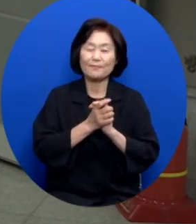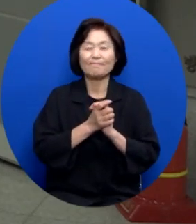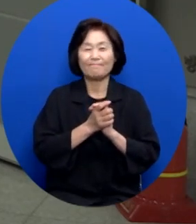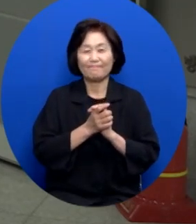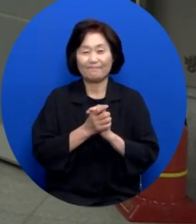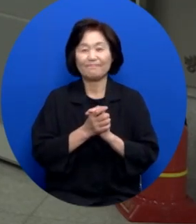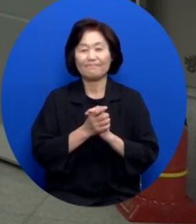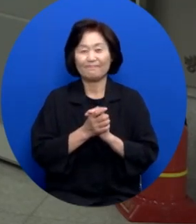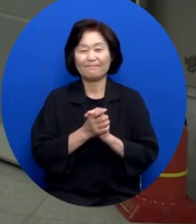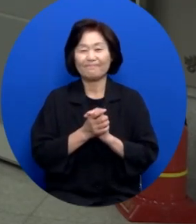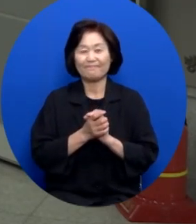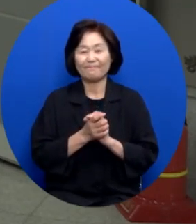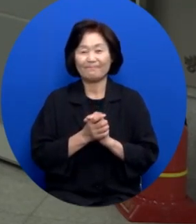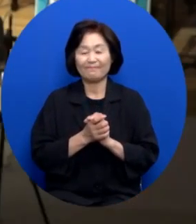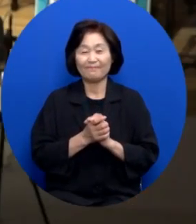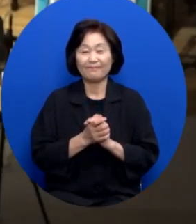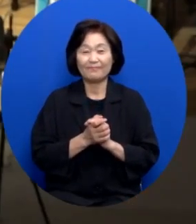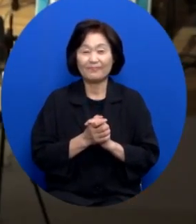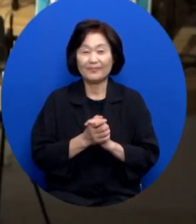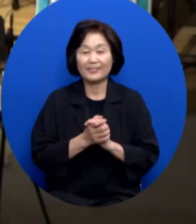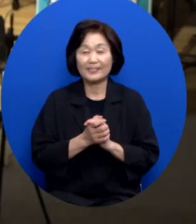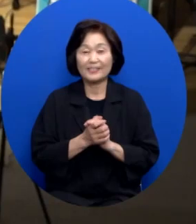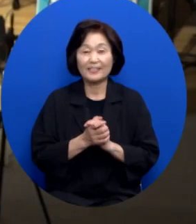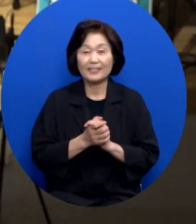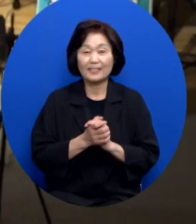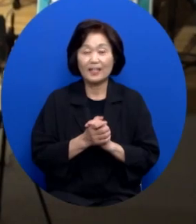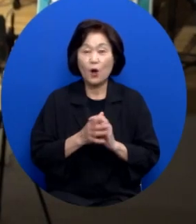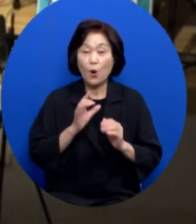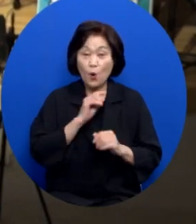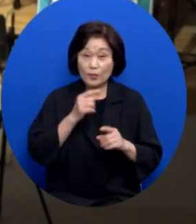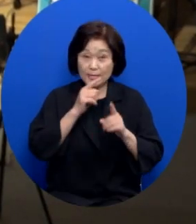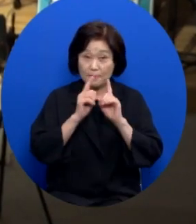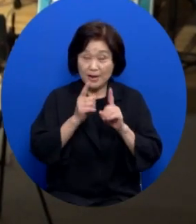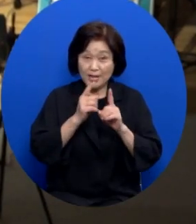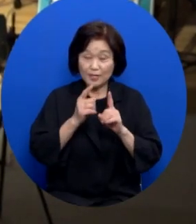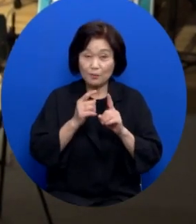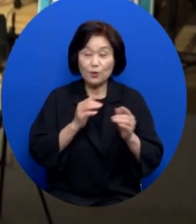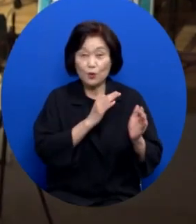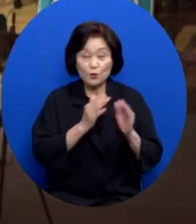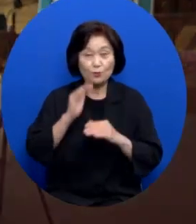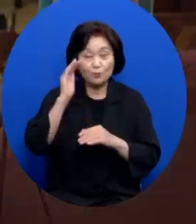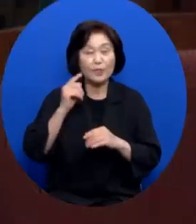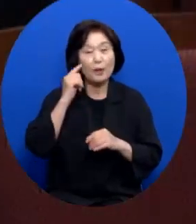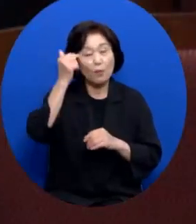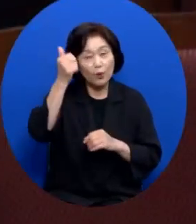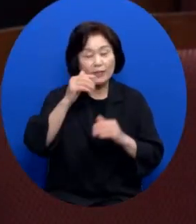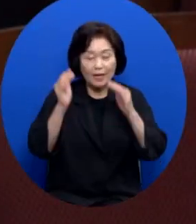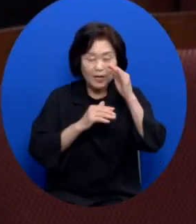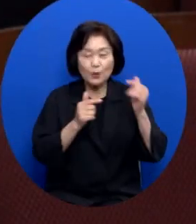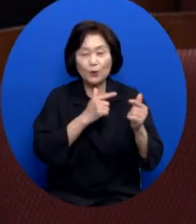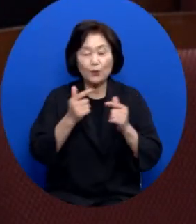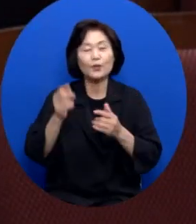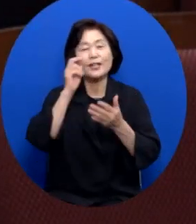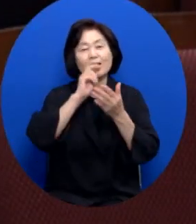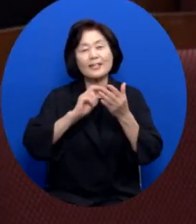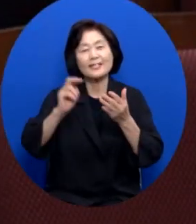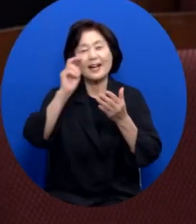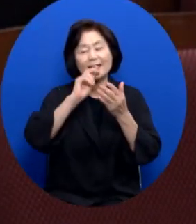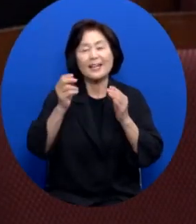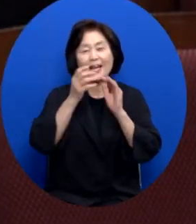마음이 되더라고요. 오직 말씀으로 무장된 목회자와 성도의 찬양과 기도가